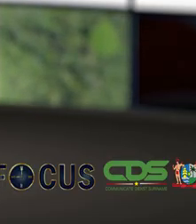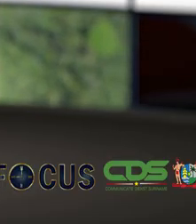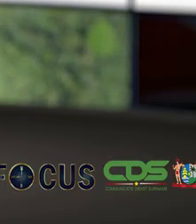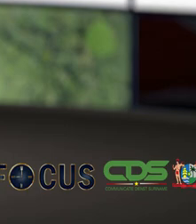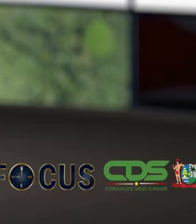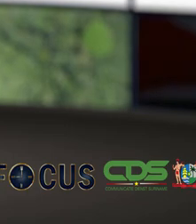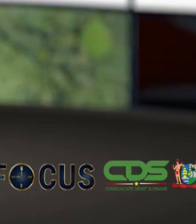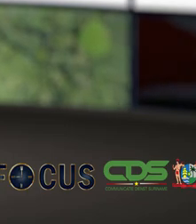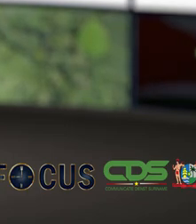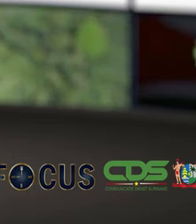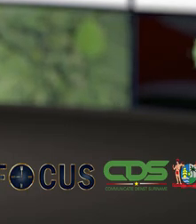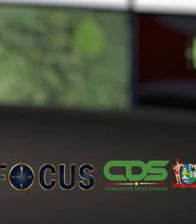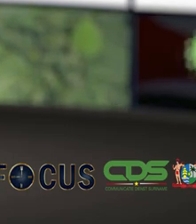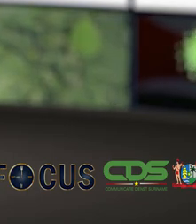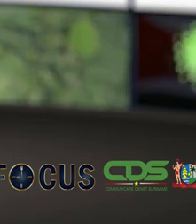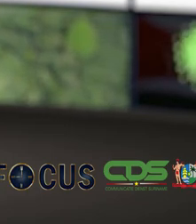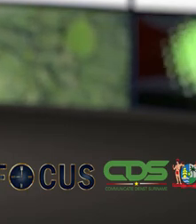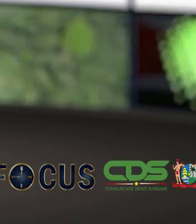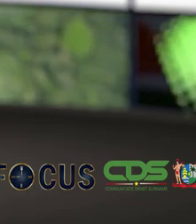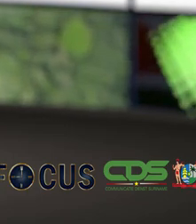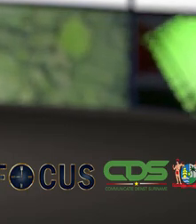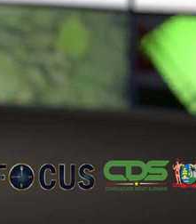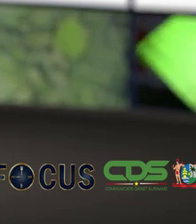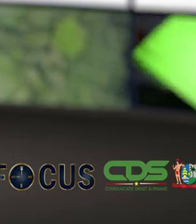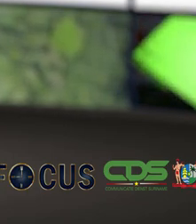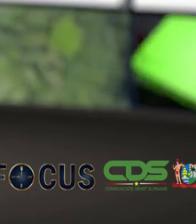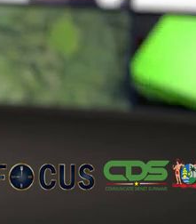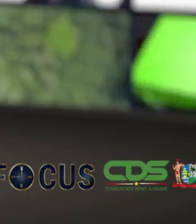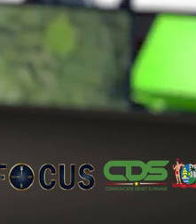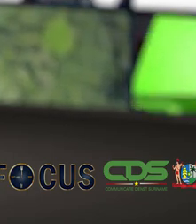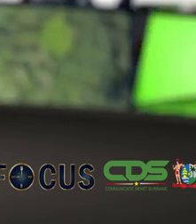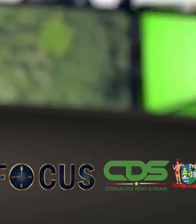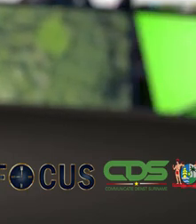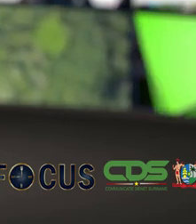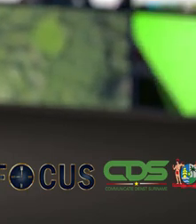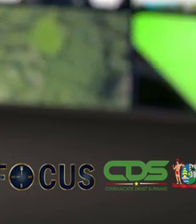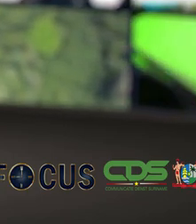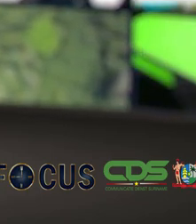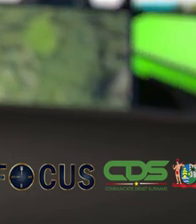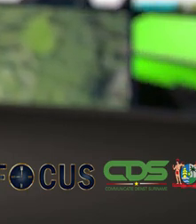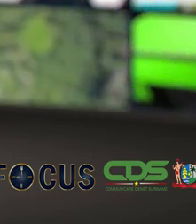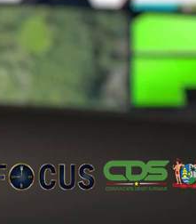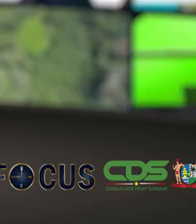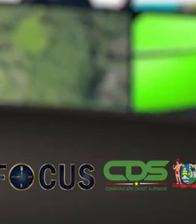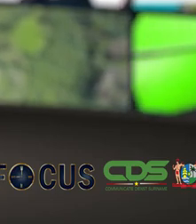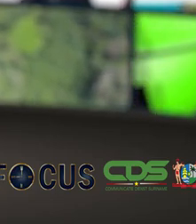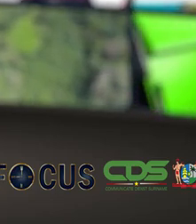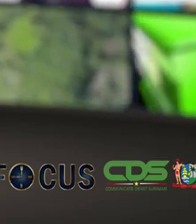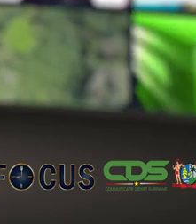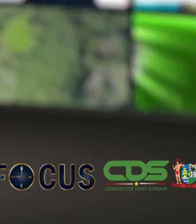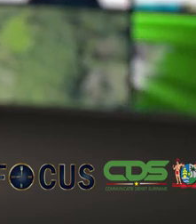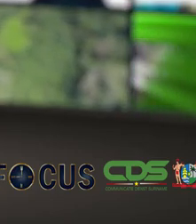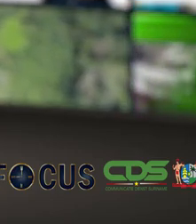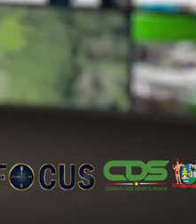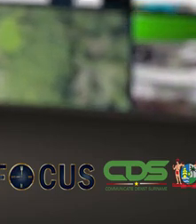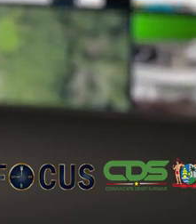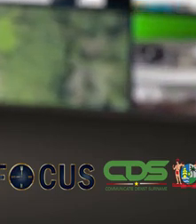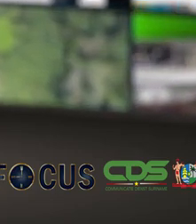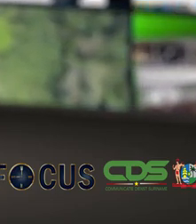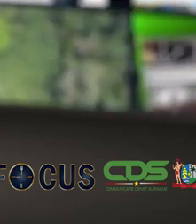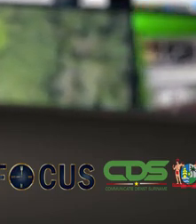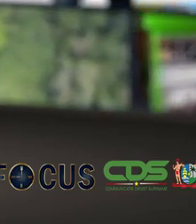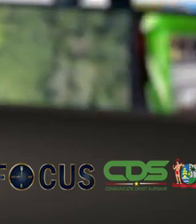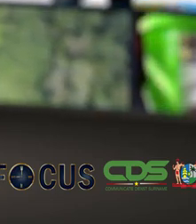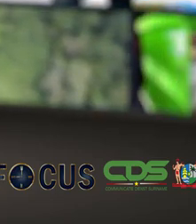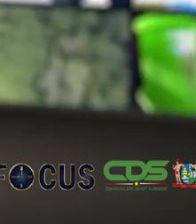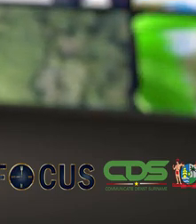Vandaag in Focus. Er wordt alle aandacht besteed aan de regeringspersconferentie waarbij uitgebreid wordt ingegaan op het beleid dat